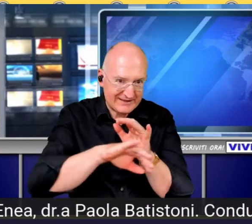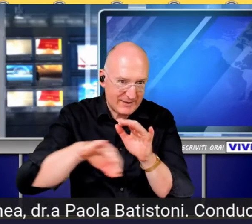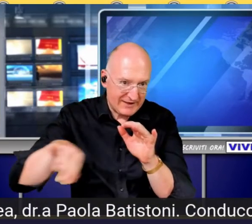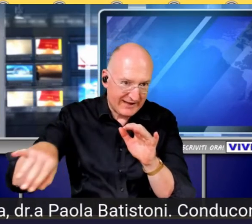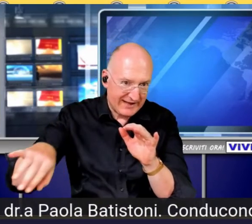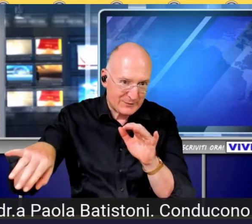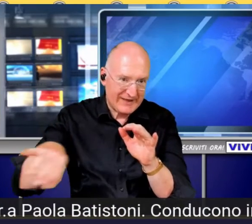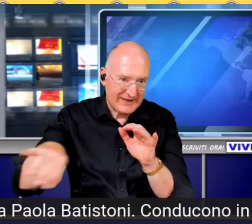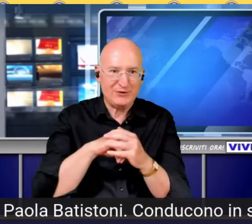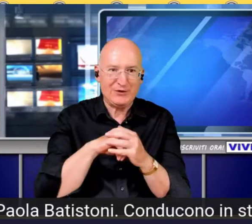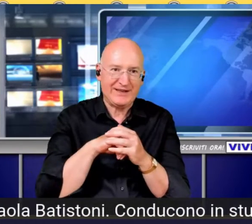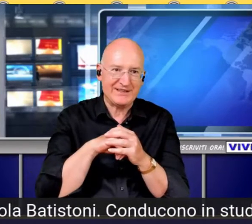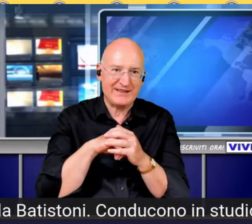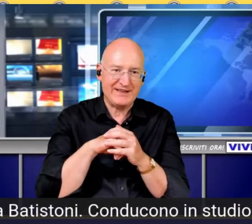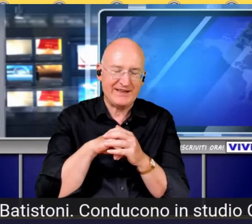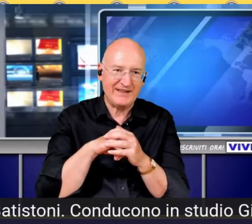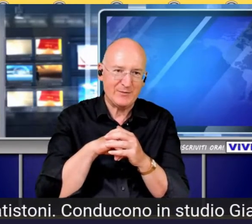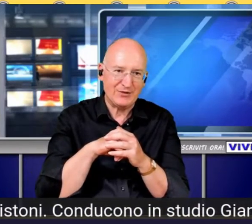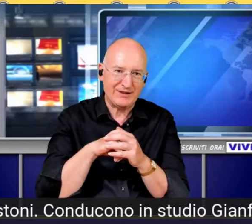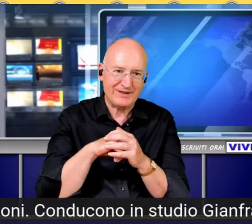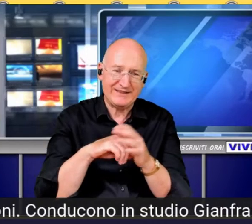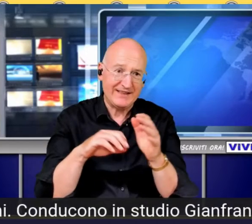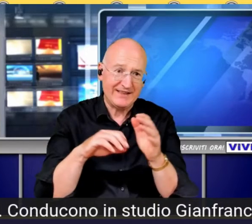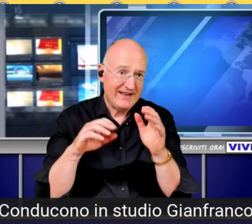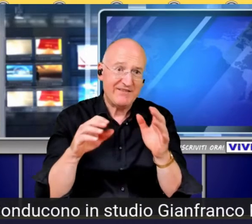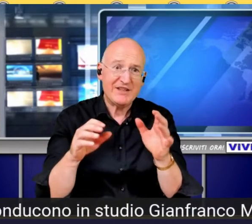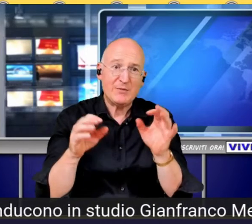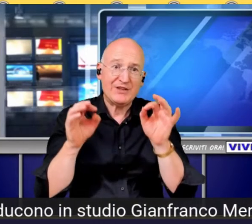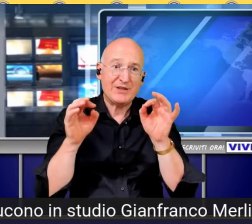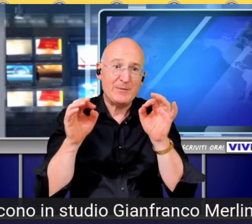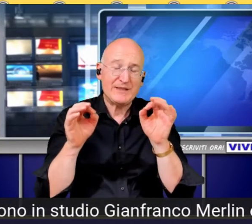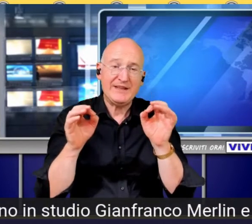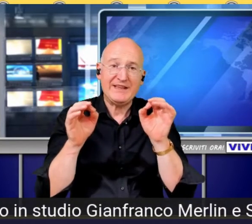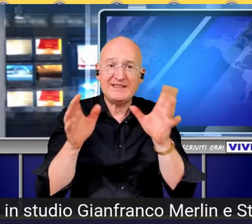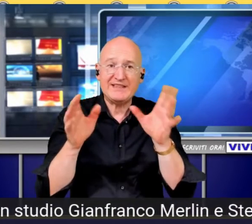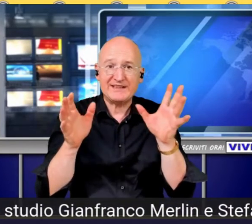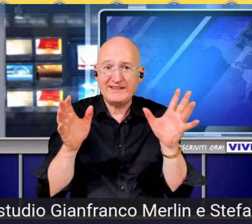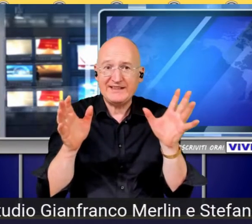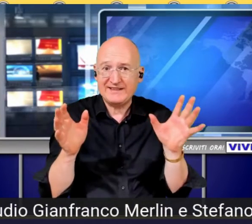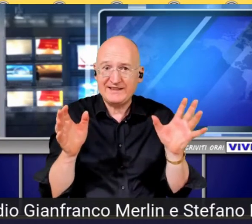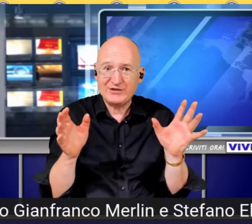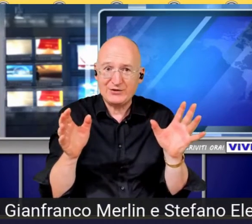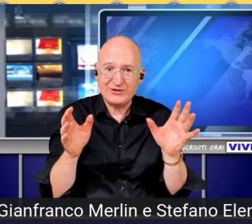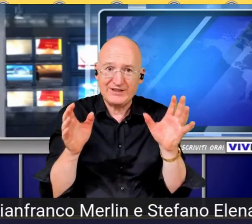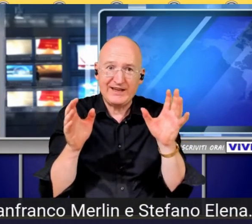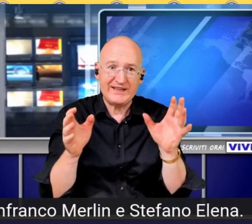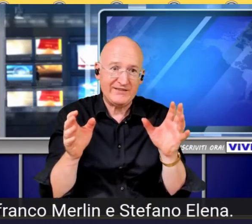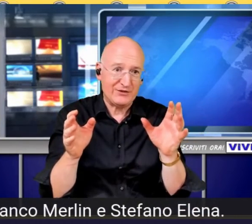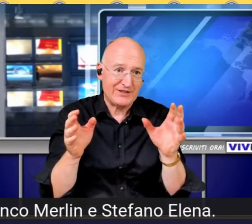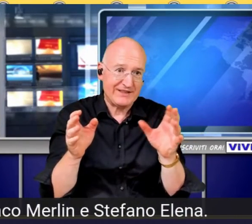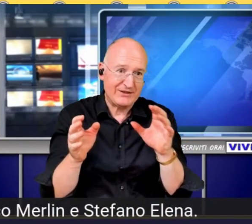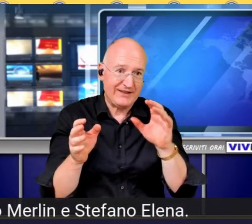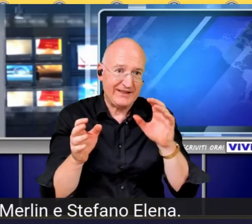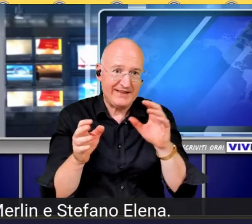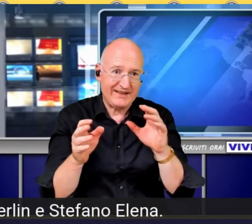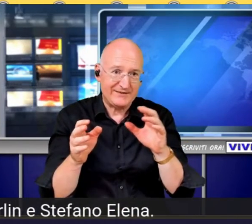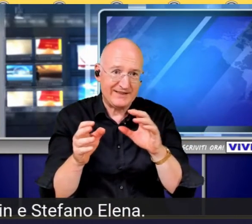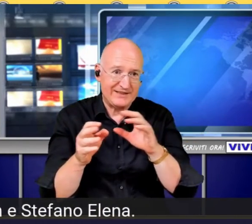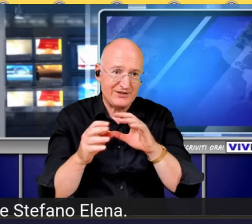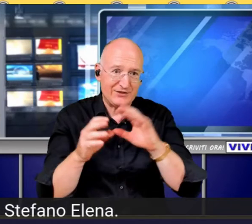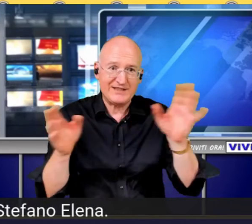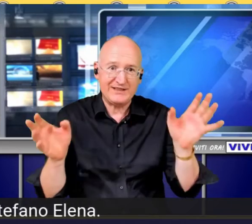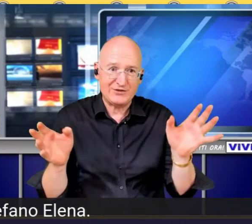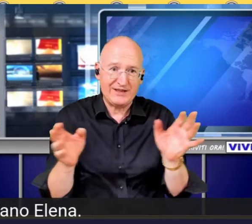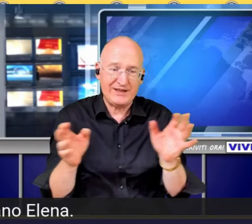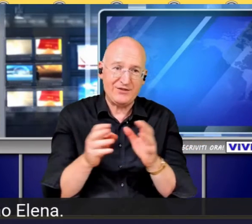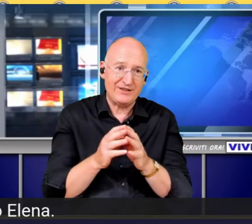quindi sarebbe a risparmio poi cancellarla via la burocrazia, e avessimo semplicemente la certezza delle risorse che arrivano senza dover andare a fare